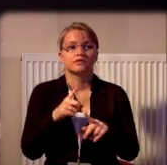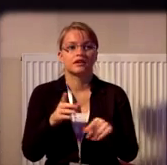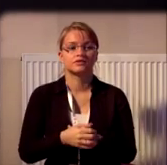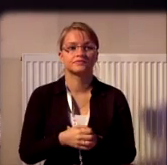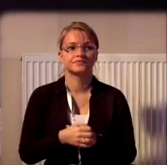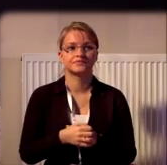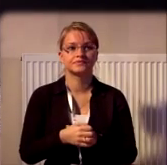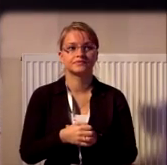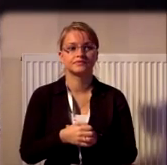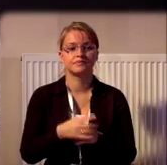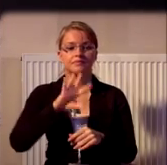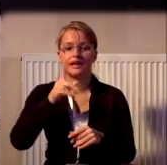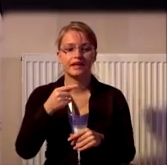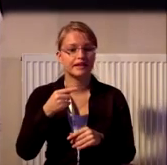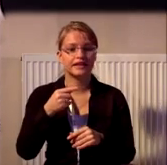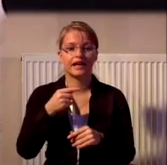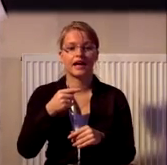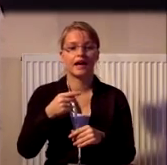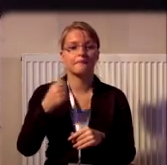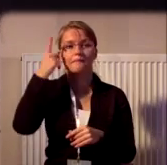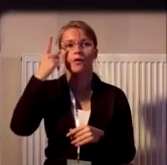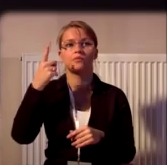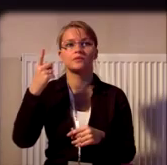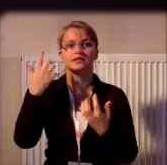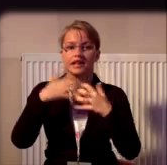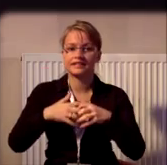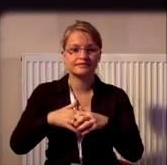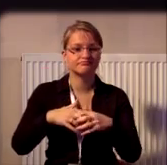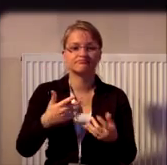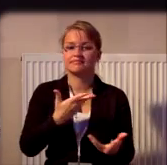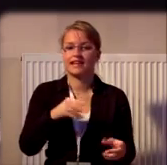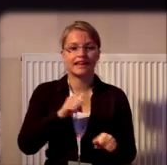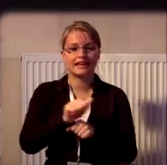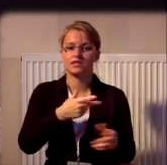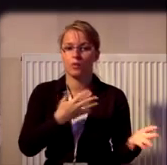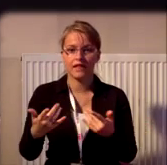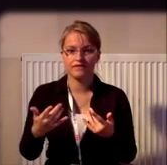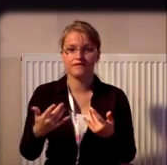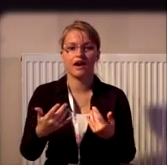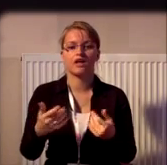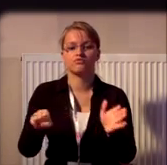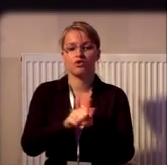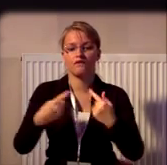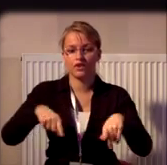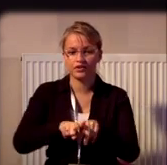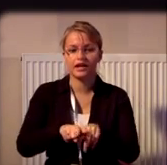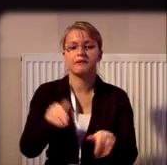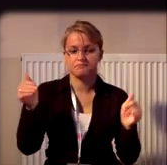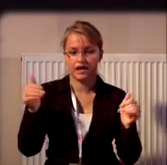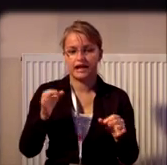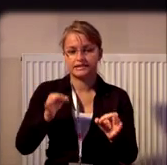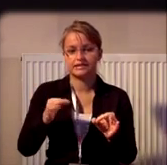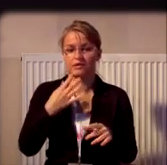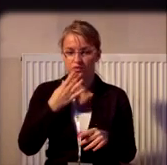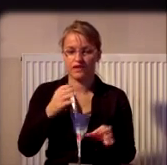piękna idea integracji nie jest łatwa w realizacji. W tej chwili, dalej patrząc Państwu w oczy, mówię, że można to zrealizować. Trzeba mieć po prostu na to